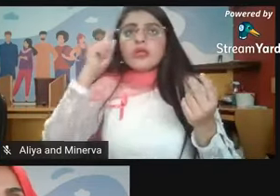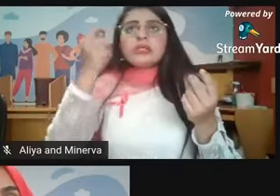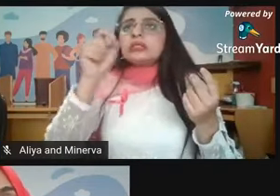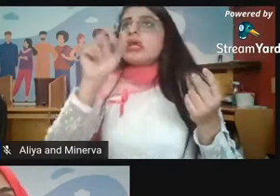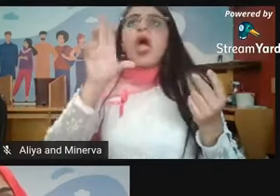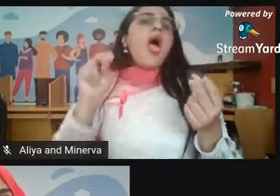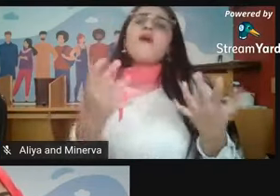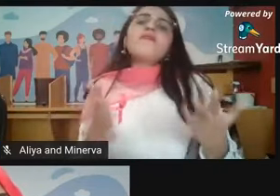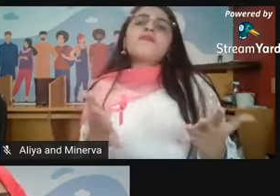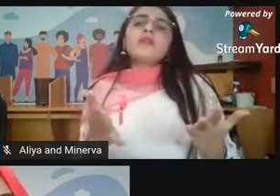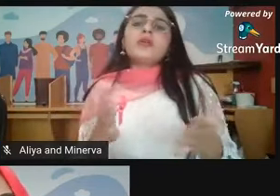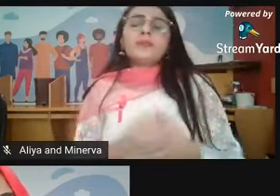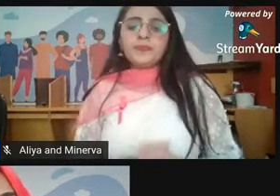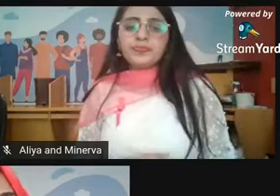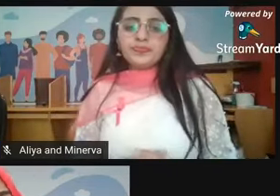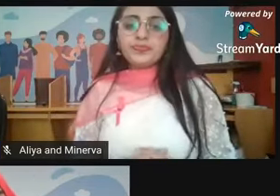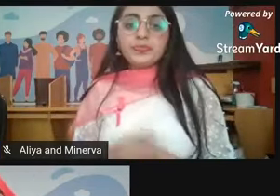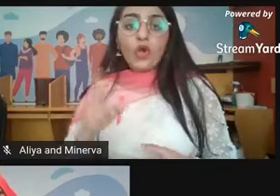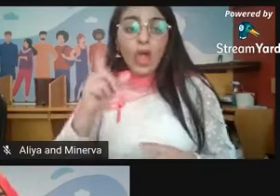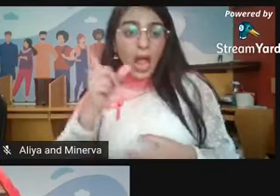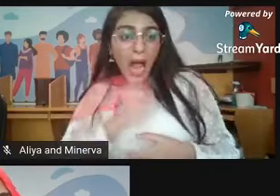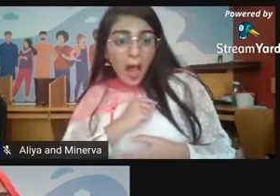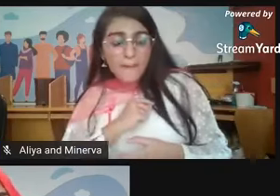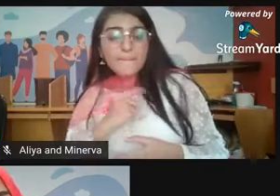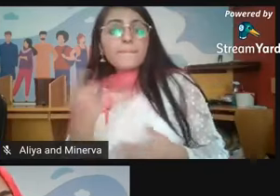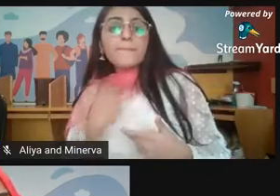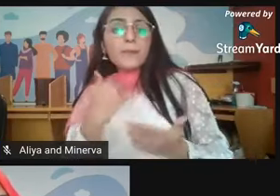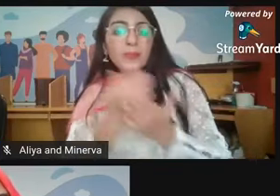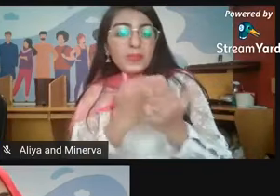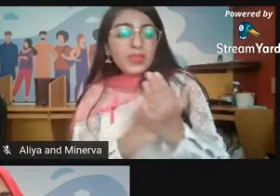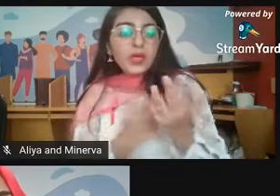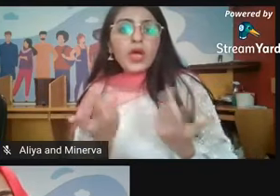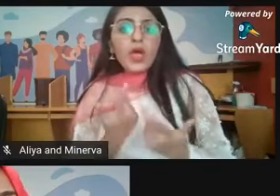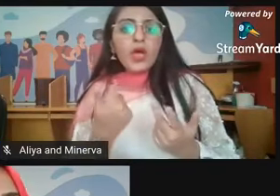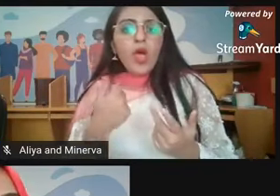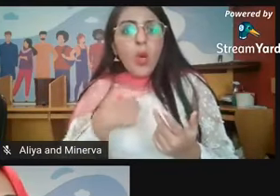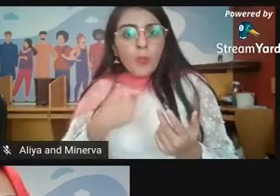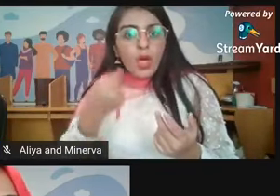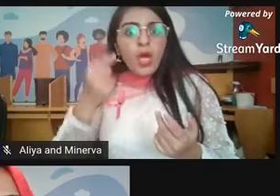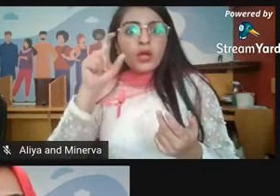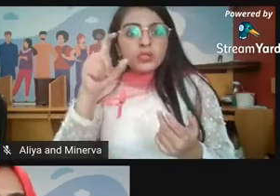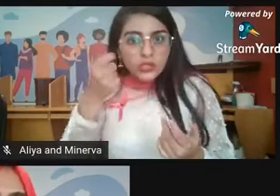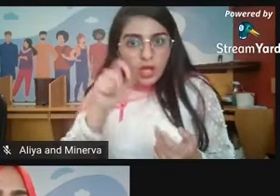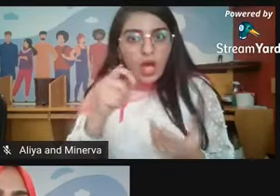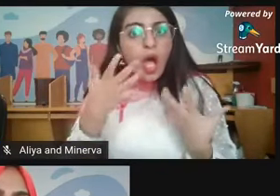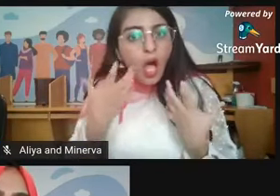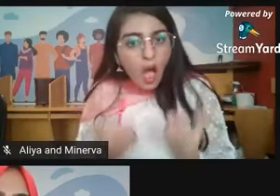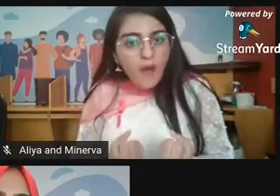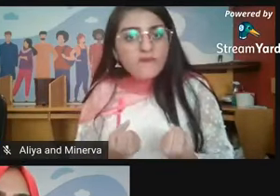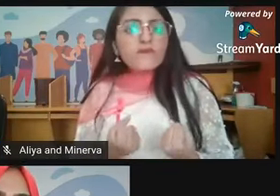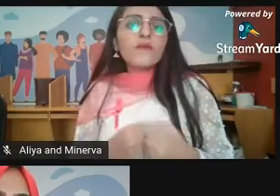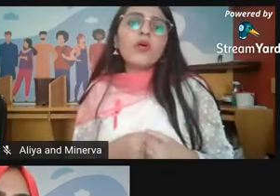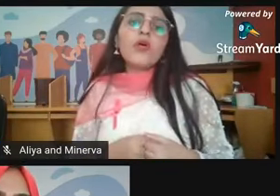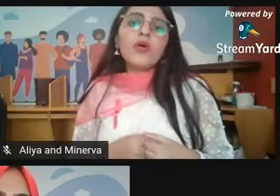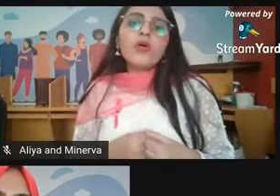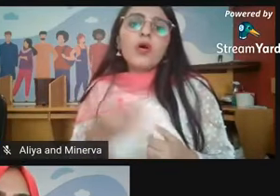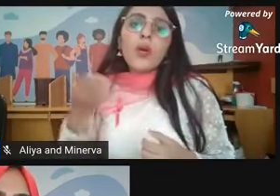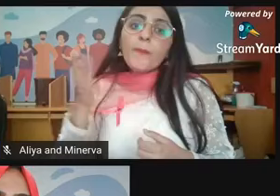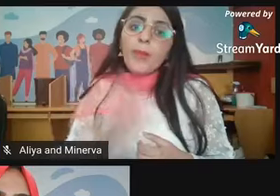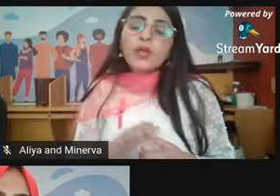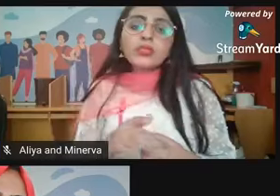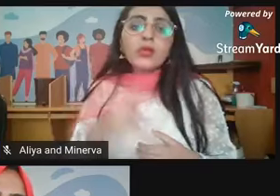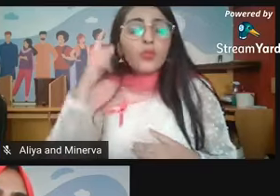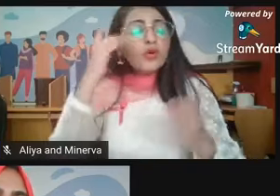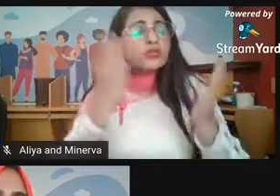कैंसीरियस एंड इन माई केस माई FNA केम पॉजिटिव for you know the cancer and then it was a